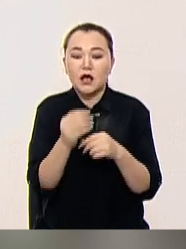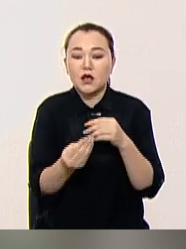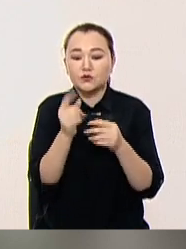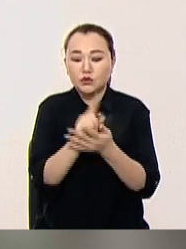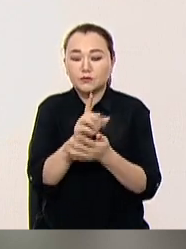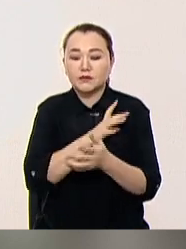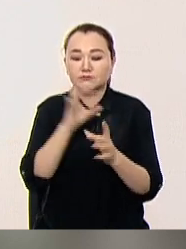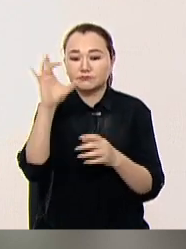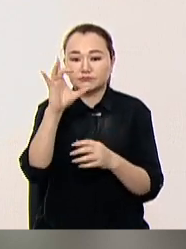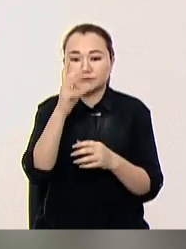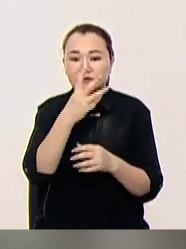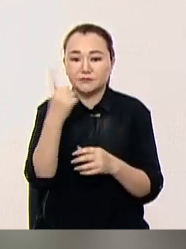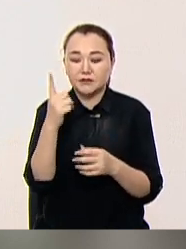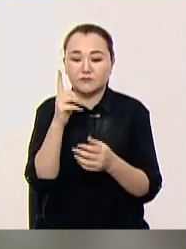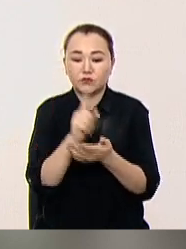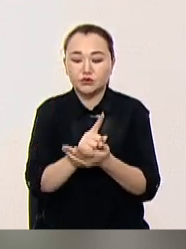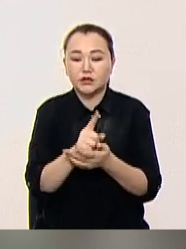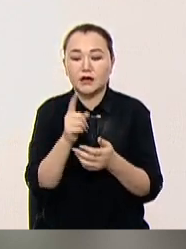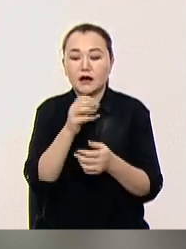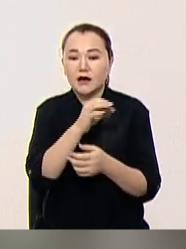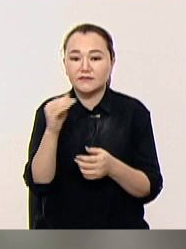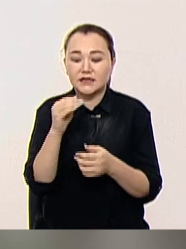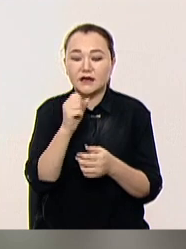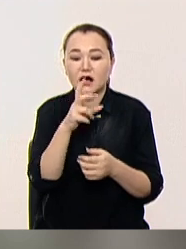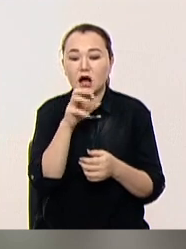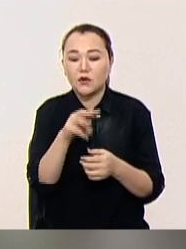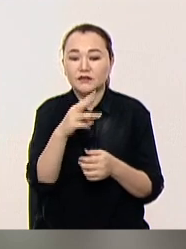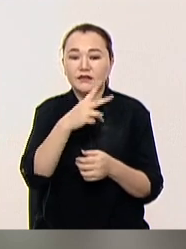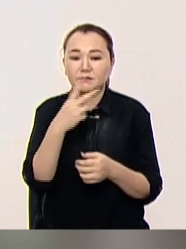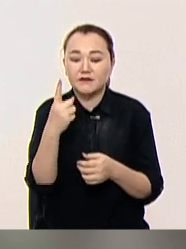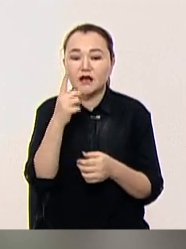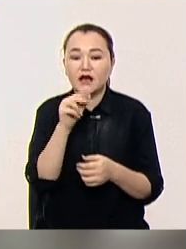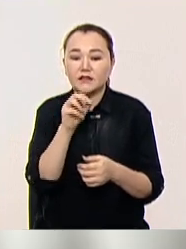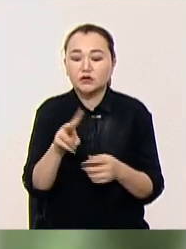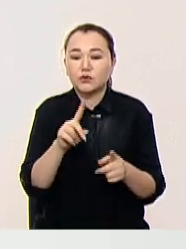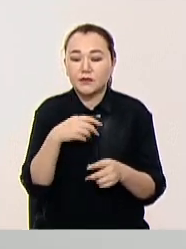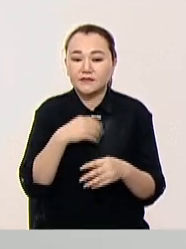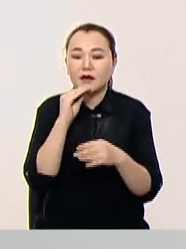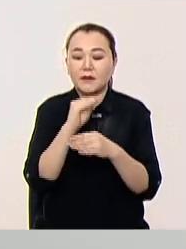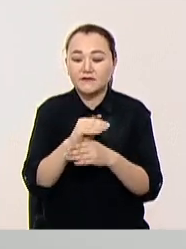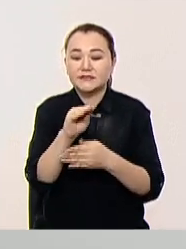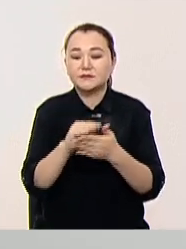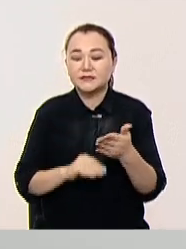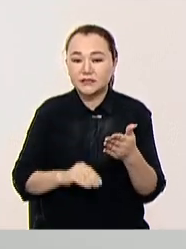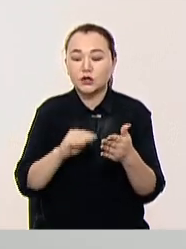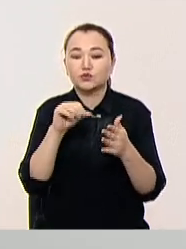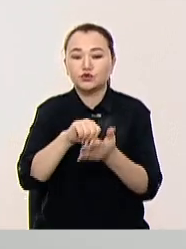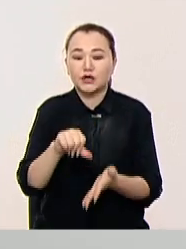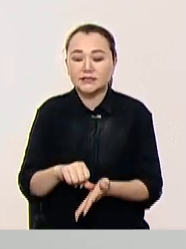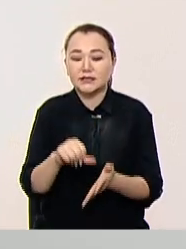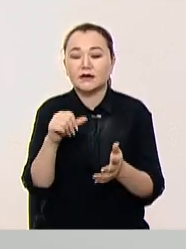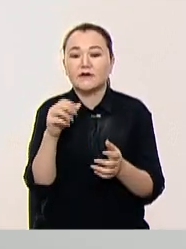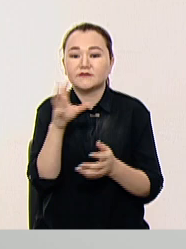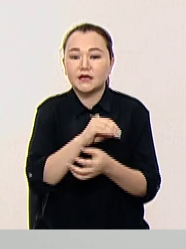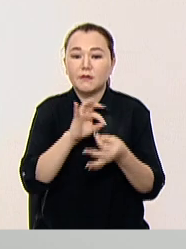быть четко виден. Не забудьте отметить официальный аккаунт 31 канала, чтобы мы добавили вас в список участников. Все